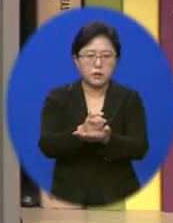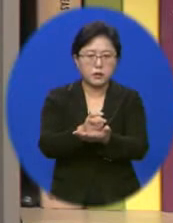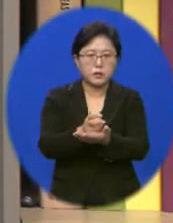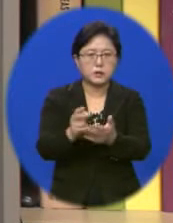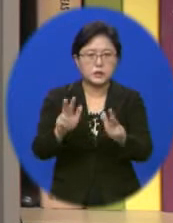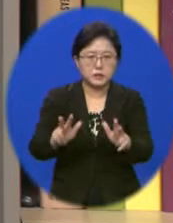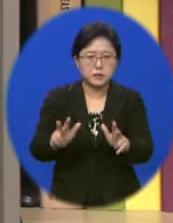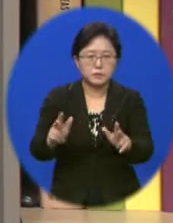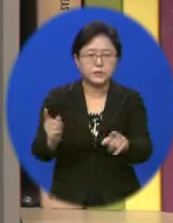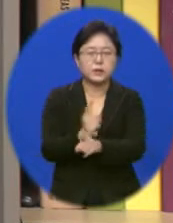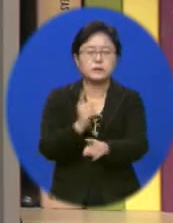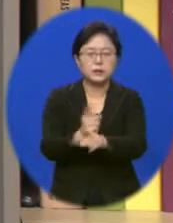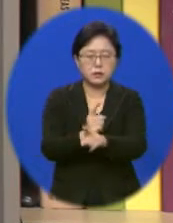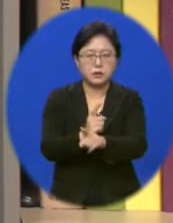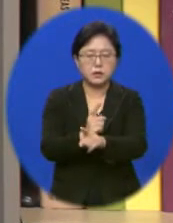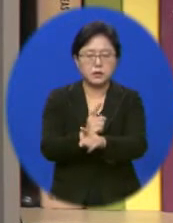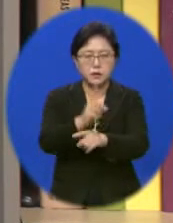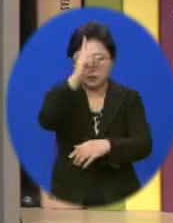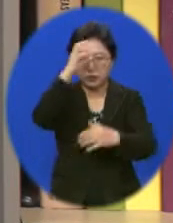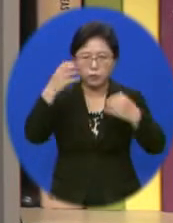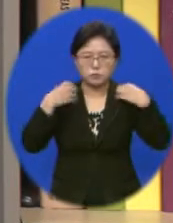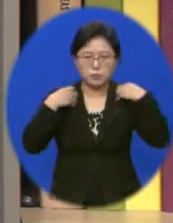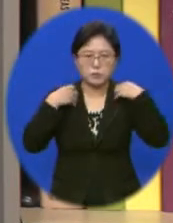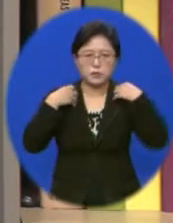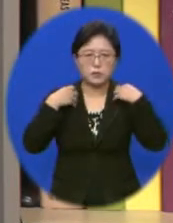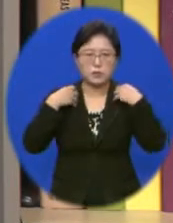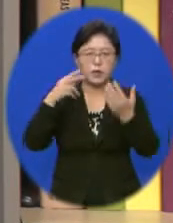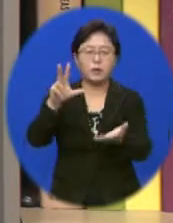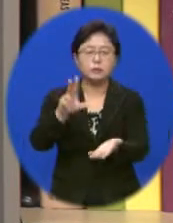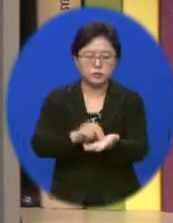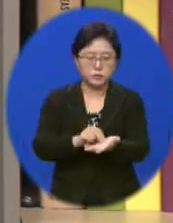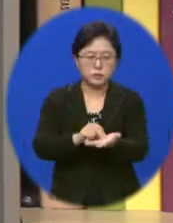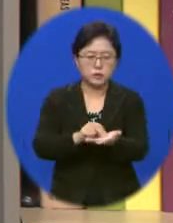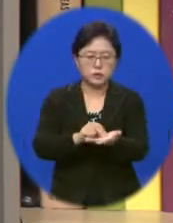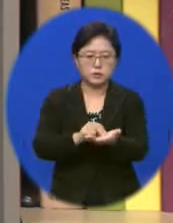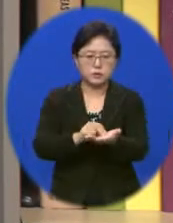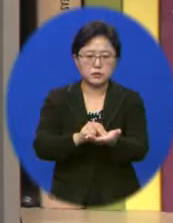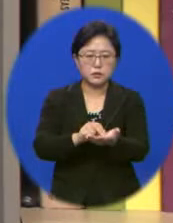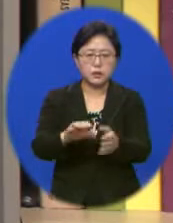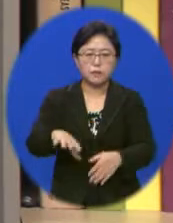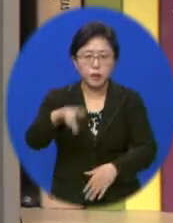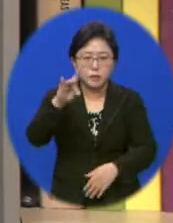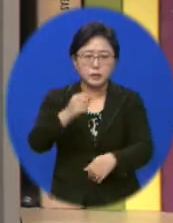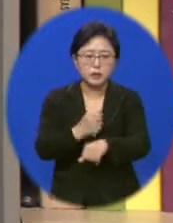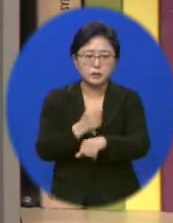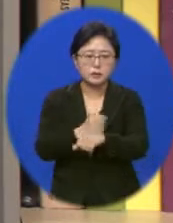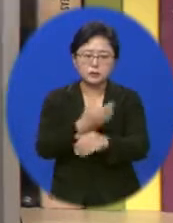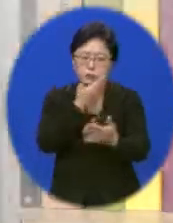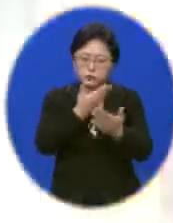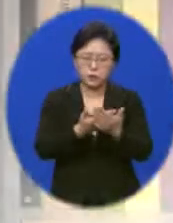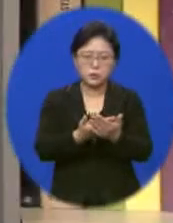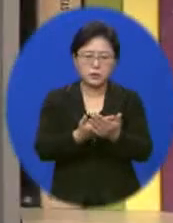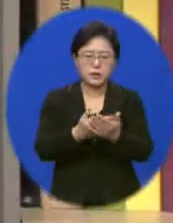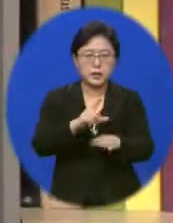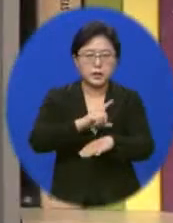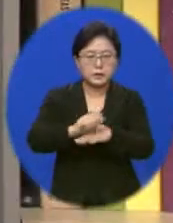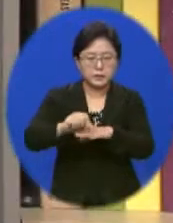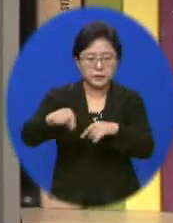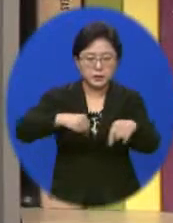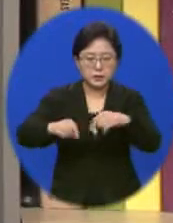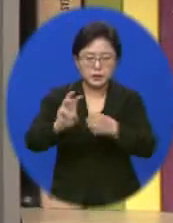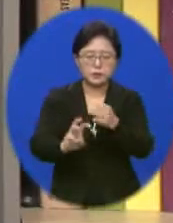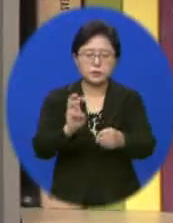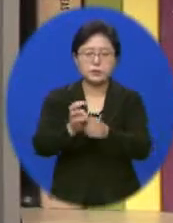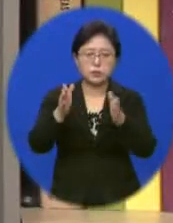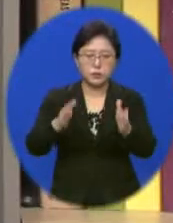개정하는 것이 정부가 문재인 정부의 과제이기도 했는데 이것을 우선적으로 하는 게 굉장히 중요하고요. 지방자치 30년